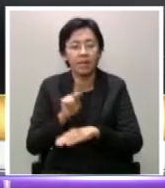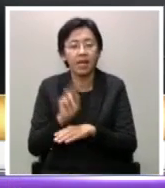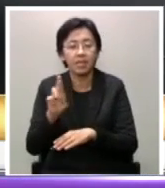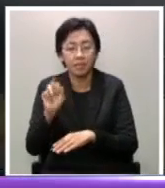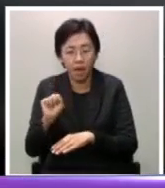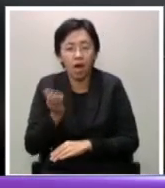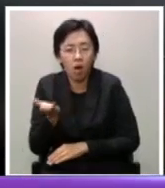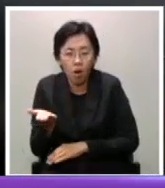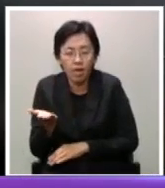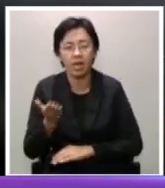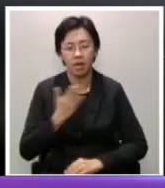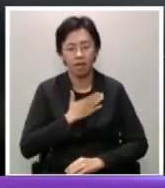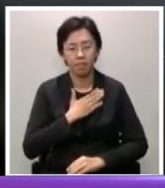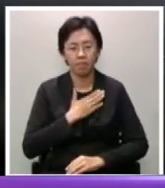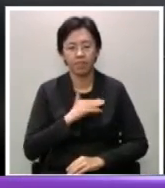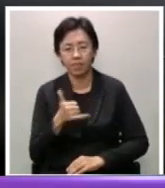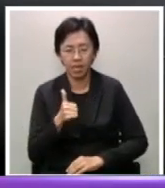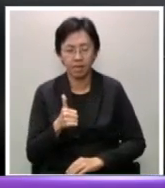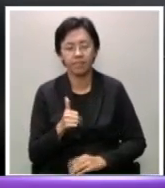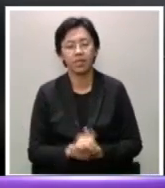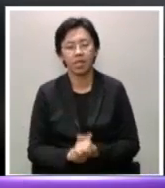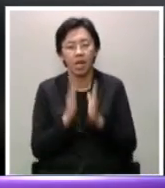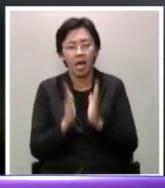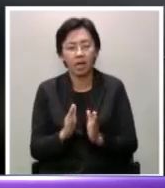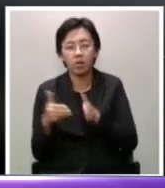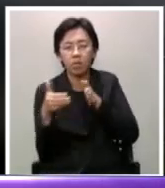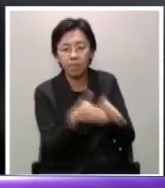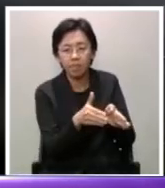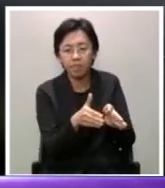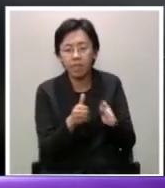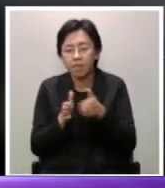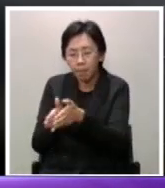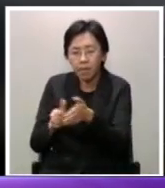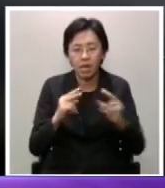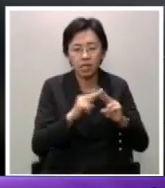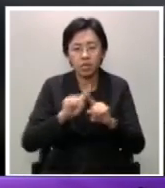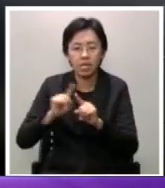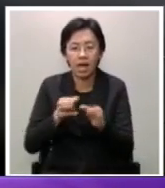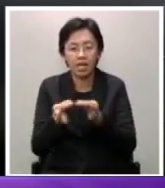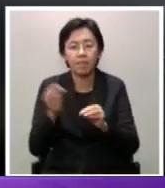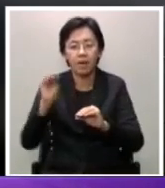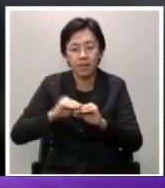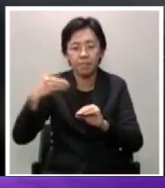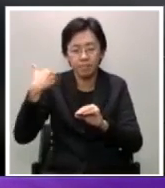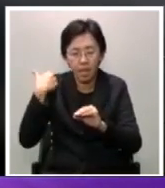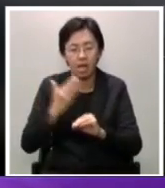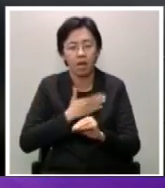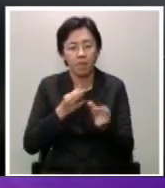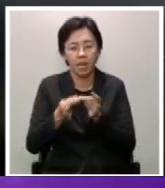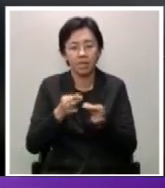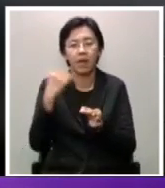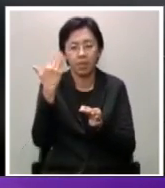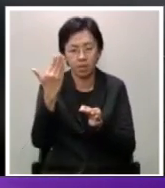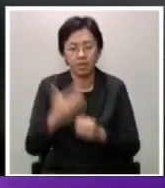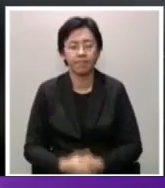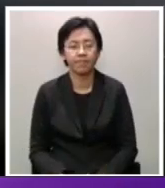าผมอาจจะต้องให้ผู้ที่ถูกพาดพิงกระทรวงหน่วยงานต่างๆชี้แจงเพิ่มเติมจากผมนี้ครับเพราะผมจะชี้แจงขั้นต้นไปก่อนนะ